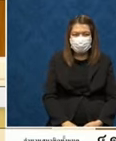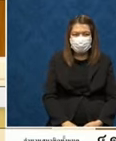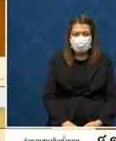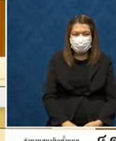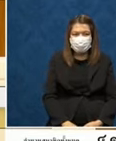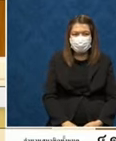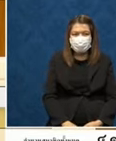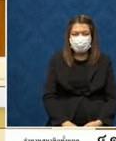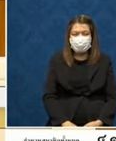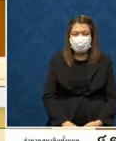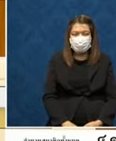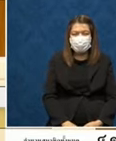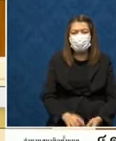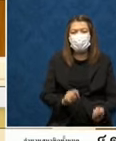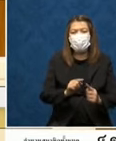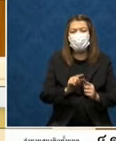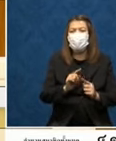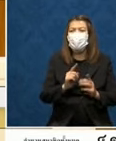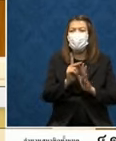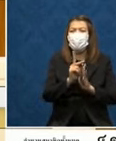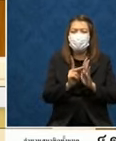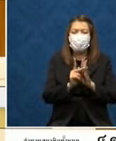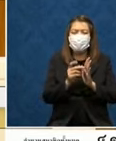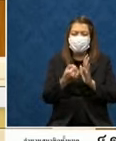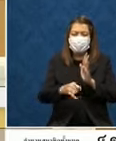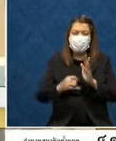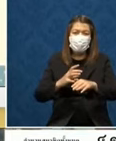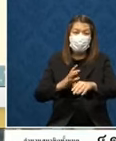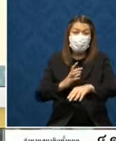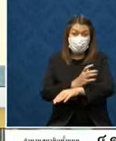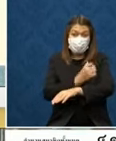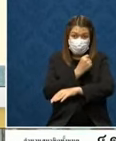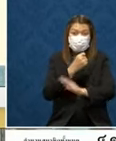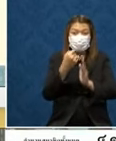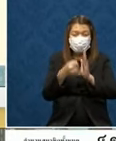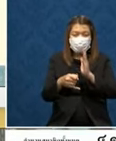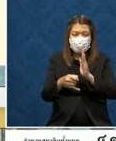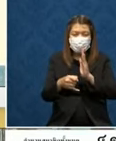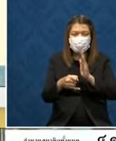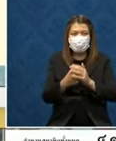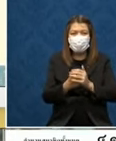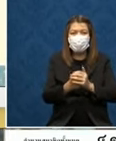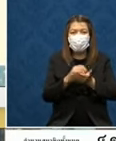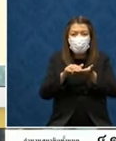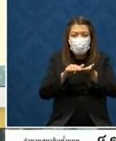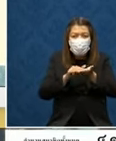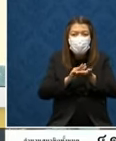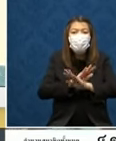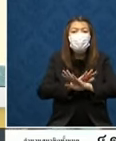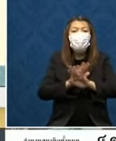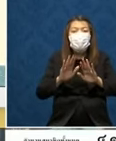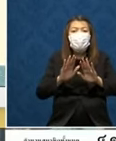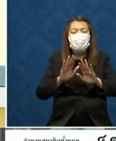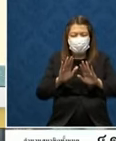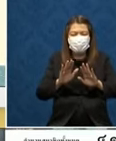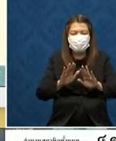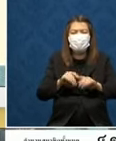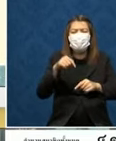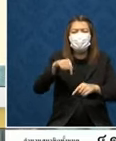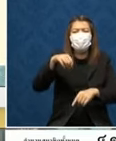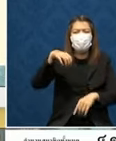การนิโทษที่ทันพูดเมื่อกี้ที่ผมพูดก็หมายความว่าการนิรกรรมเนี่ยวันนี้เราก็มีในเรื่องของการอบายโทษมีอะไรอยู่แล้วเรื่องนิโทษเป็นเรื่องของ